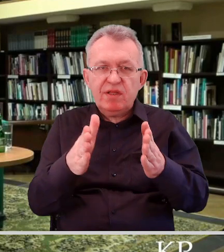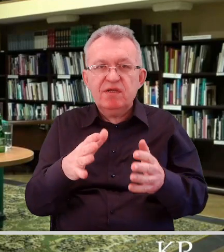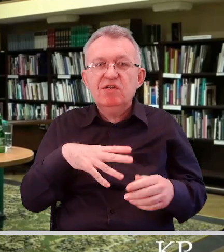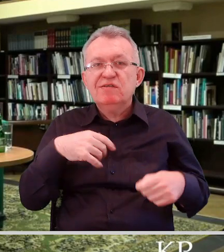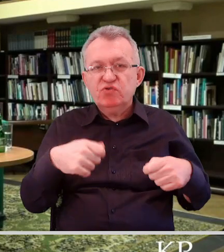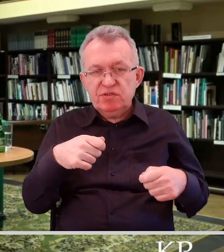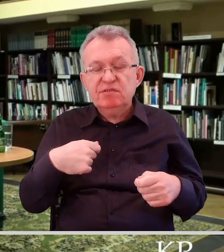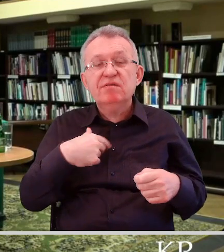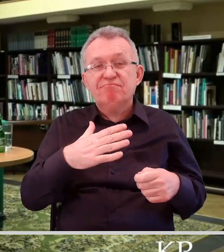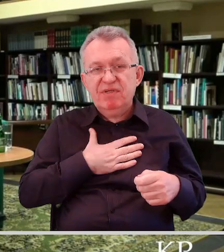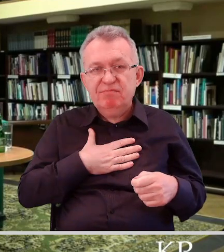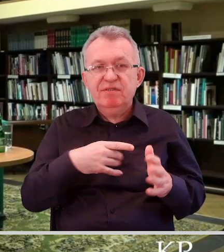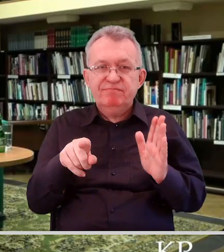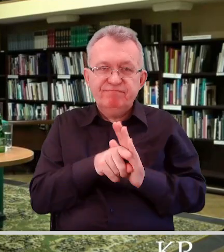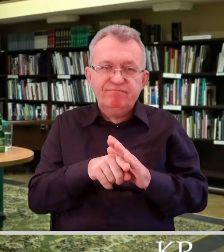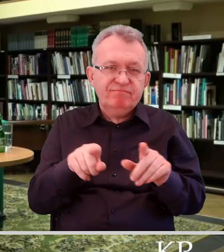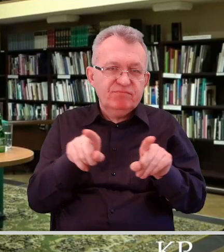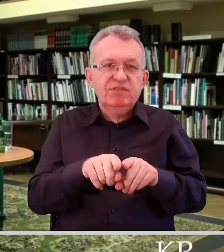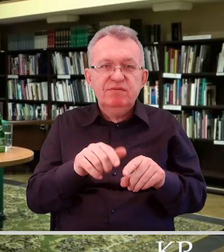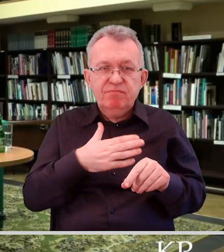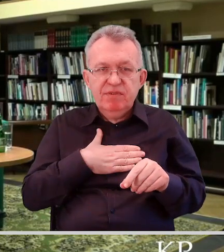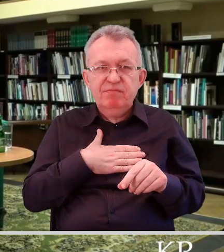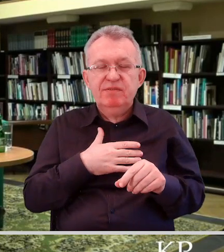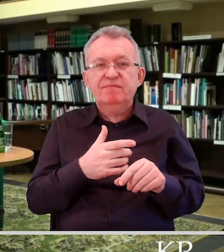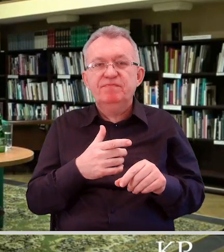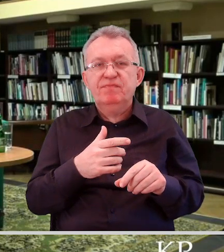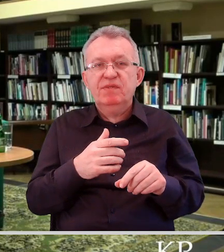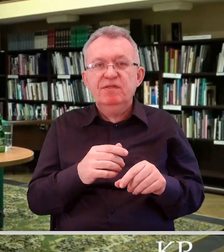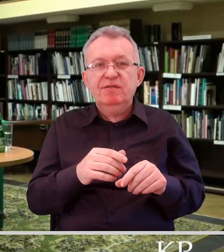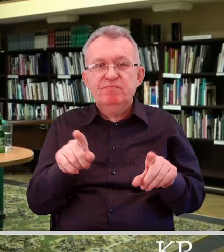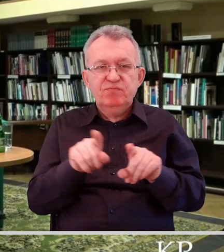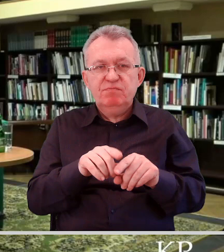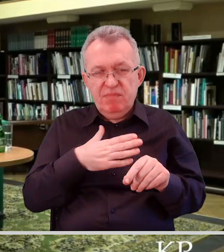Szczecinie też mamy taki wątek właśnie tego